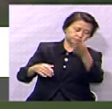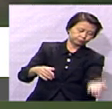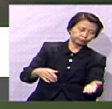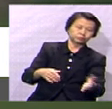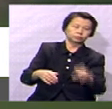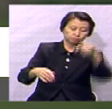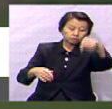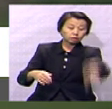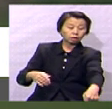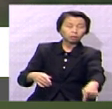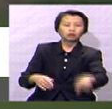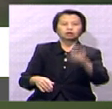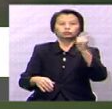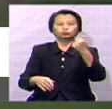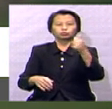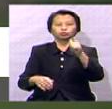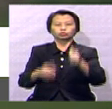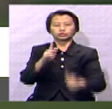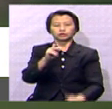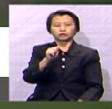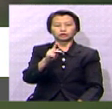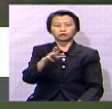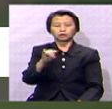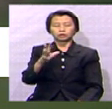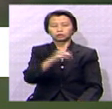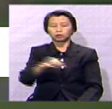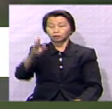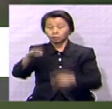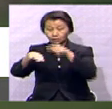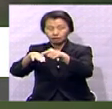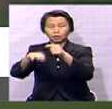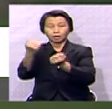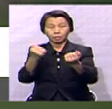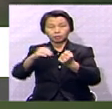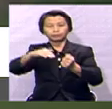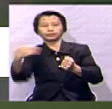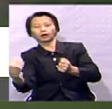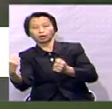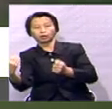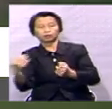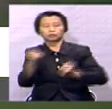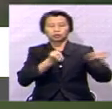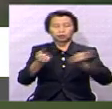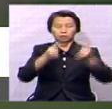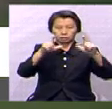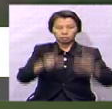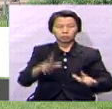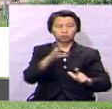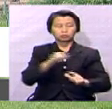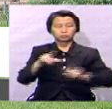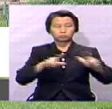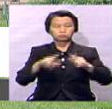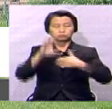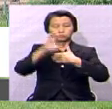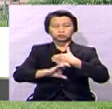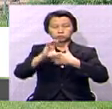bukit sedalam kira-kira 10 kaki manakala kereta berkenaan terbabas di tepi jalan. Pemandu lori dan pemandu kereta